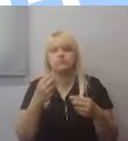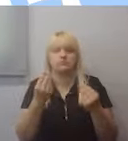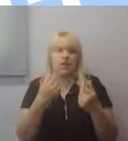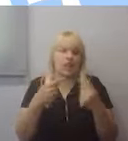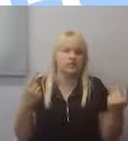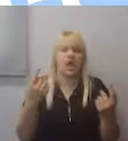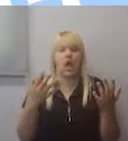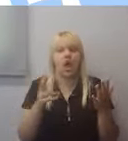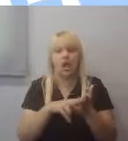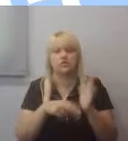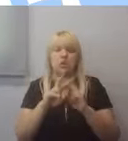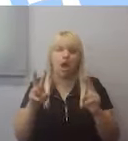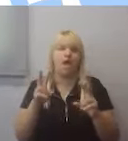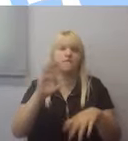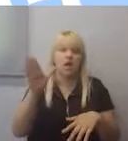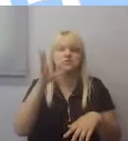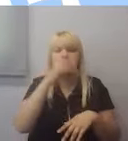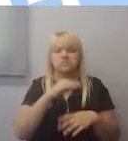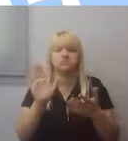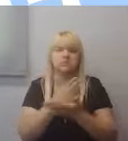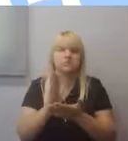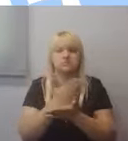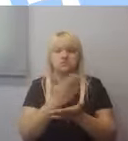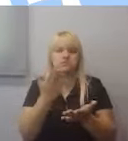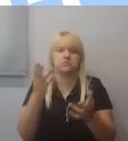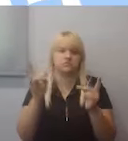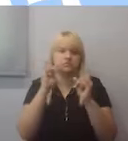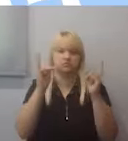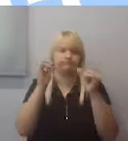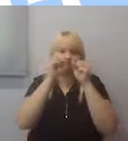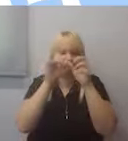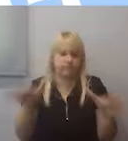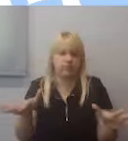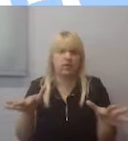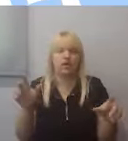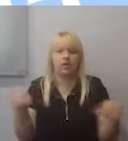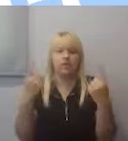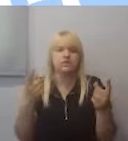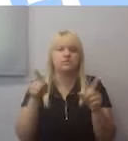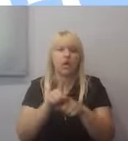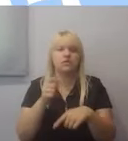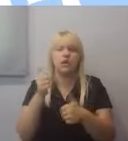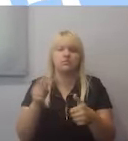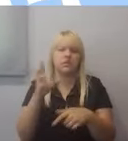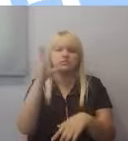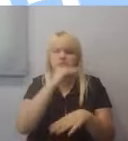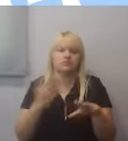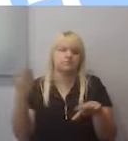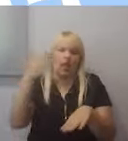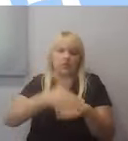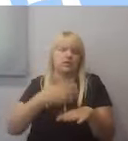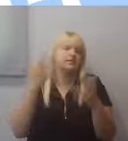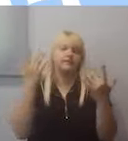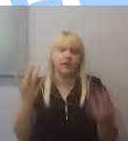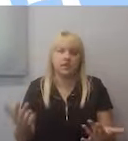valsts var šo apziņošanas tīklu attīstīt un un labi kad ir alternatīvie risinājumi ja kā kā